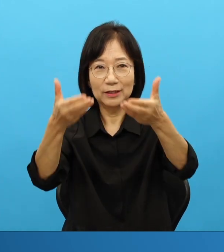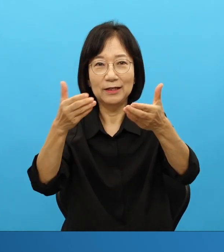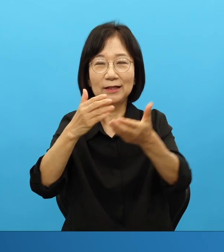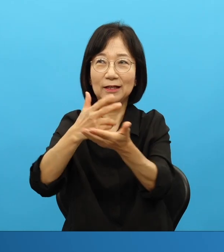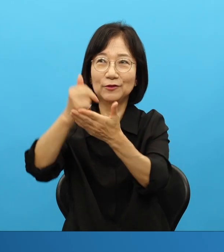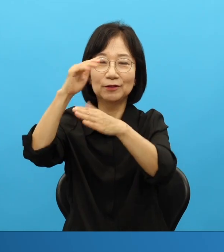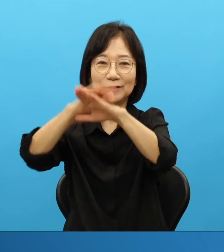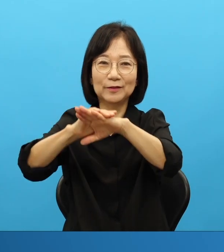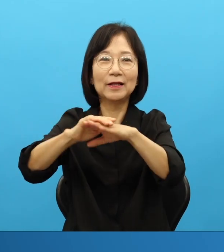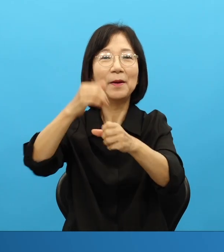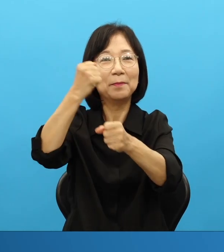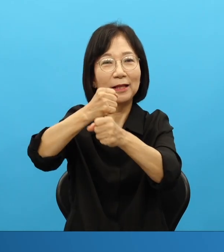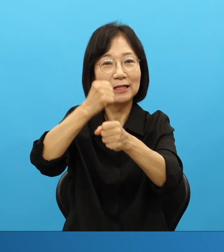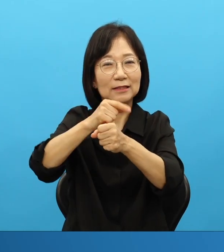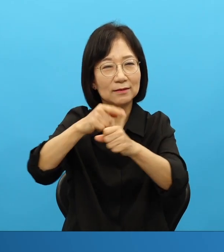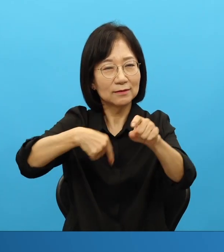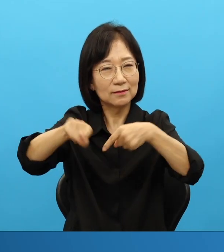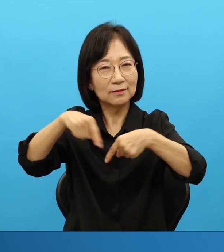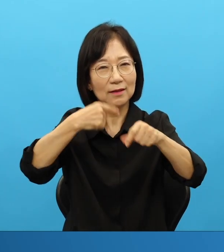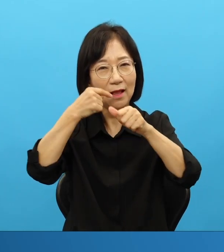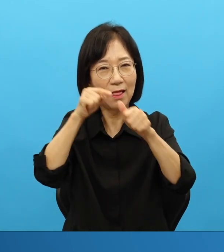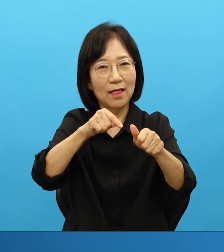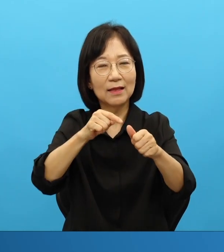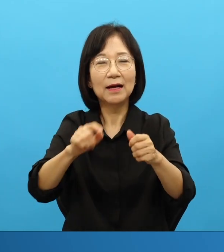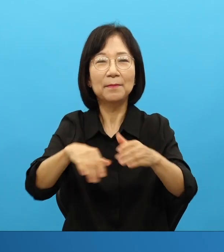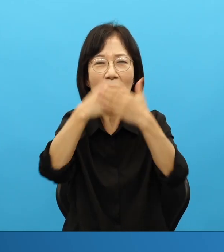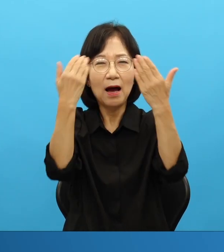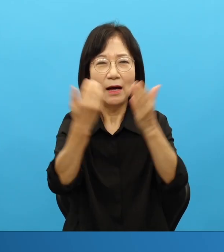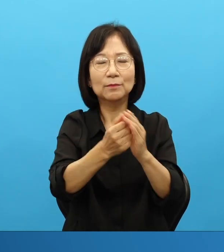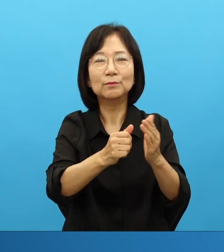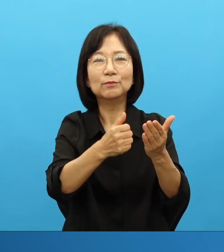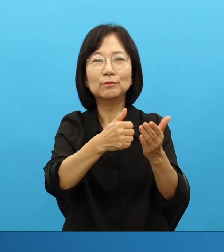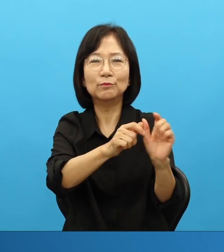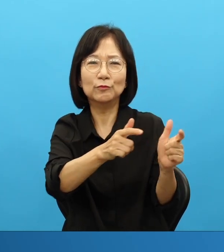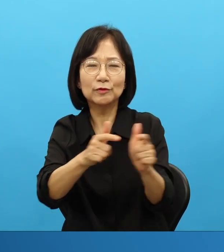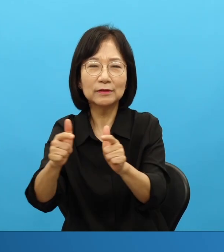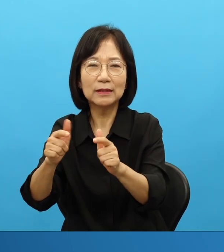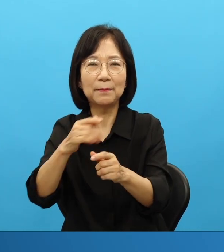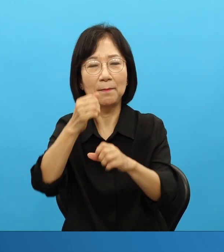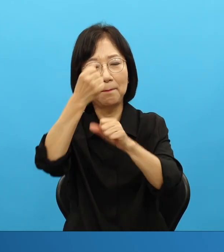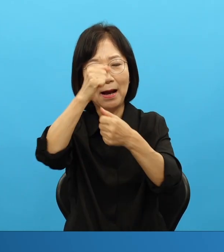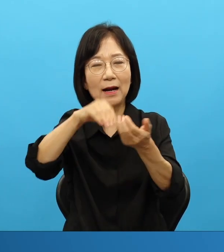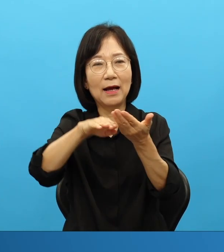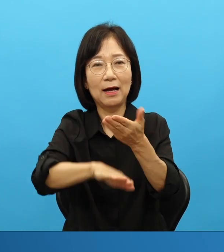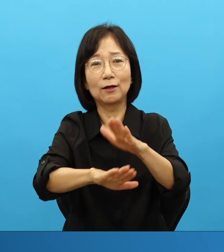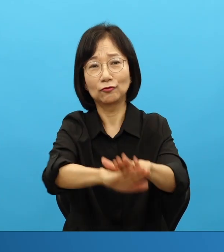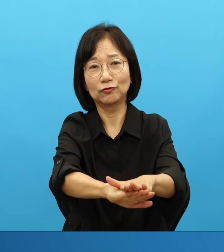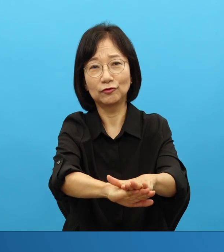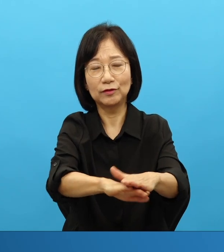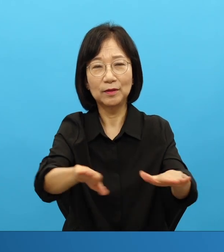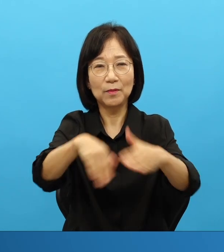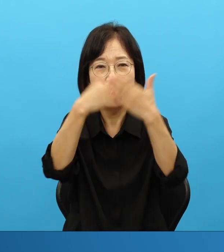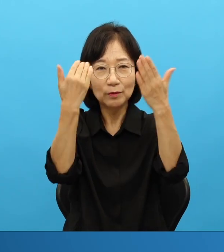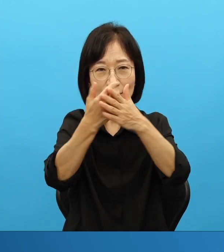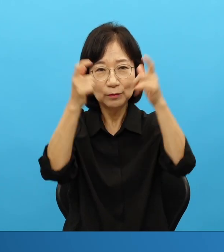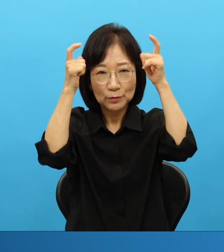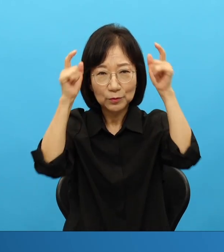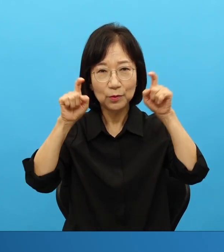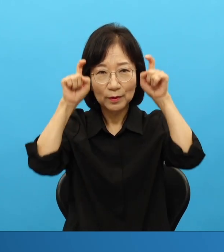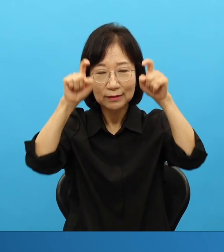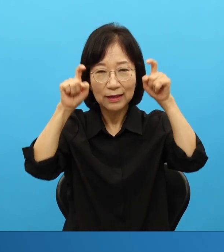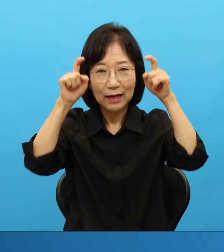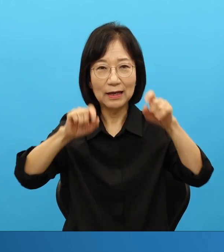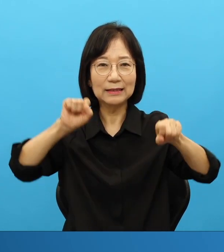주의 손으로 만드신 것을 다스리게 하시고 만물을 그의 발 아래 두셨으니 곧 모든 소와